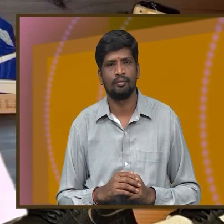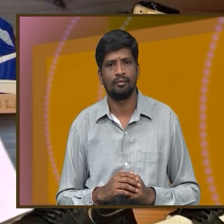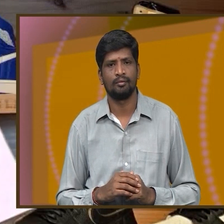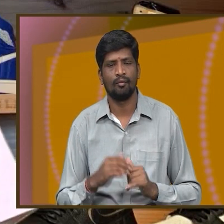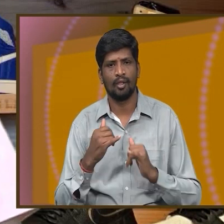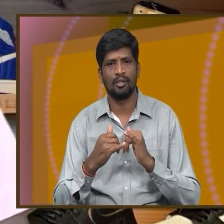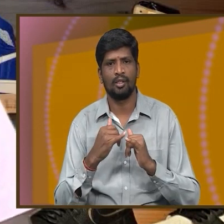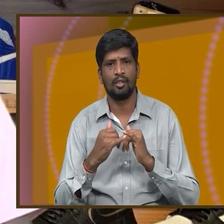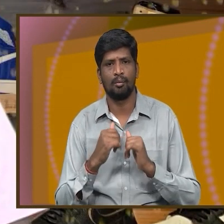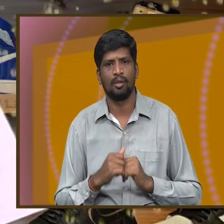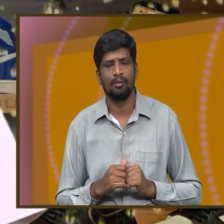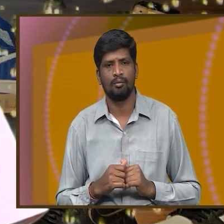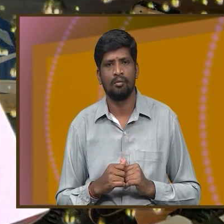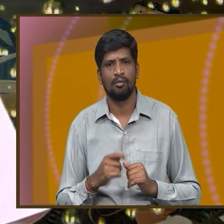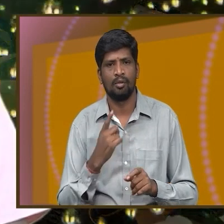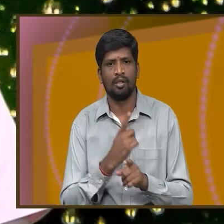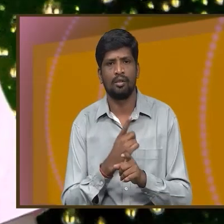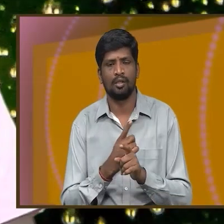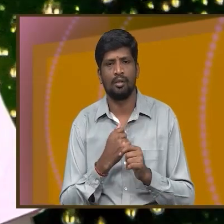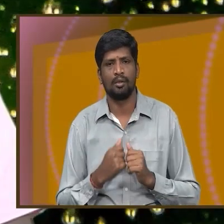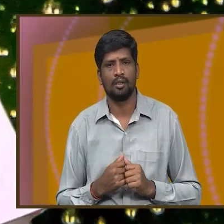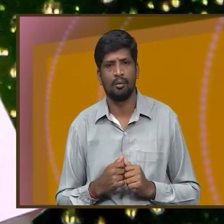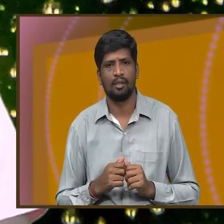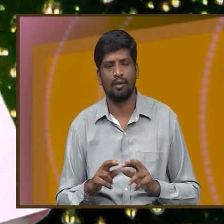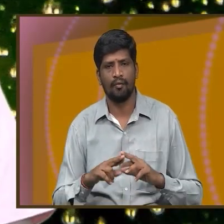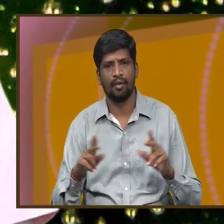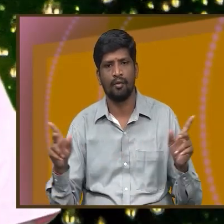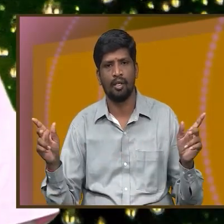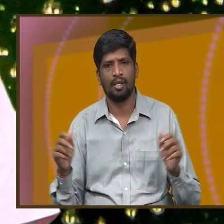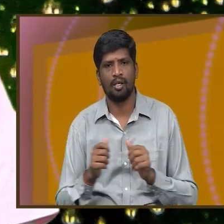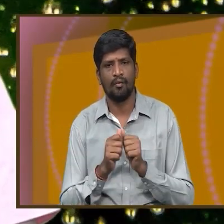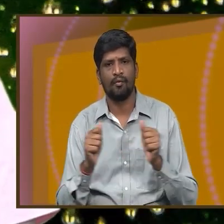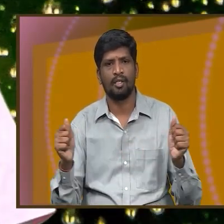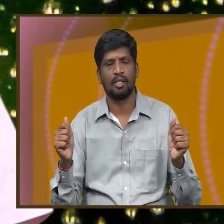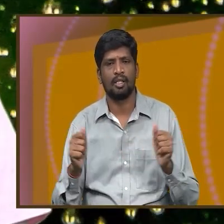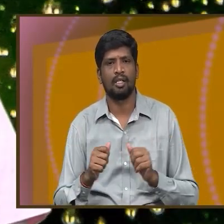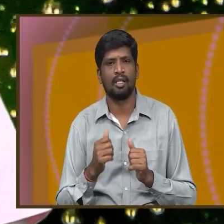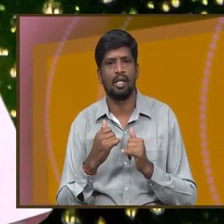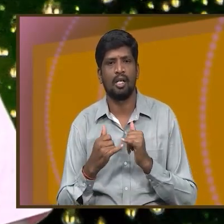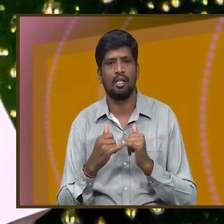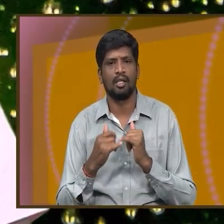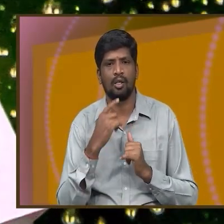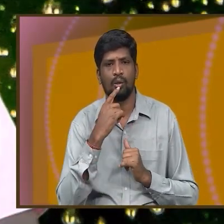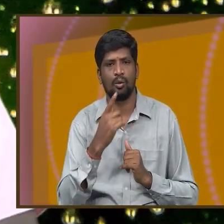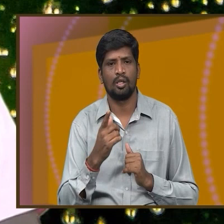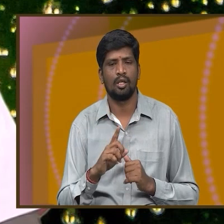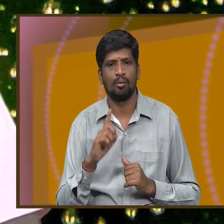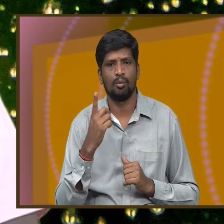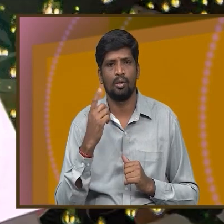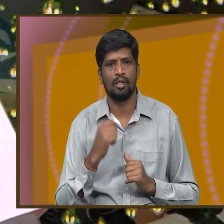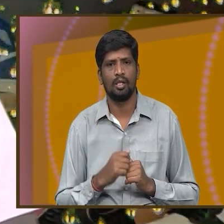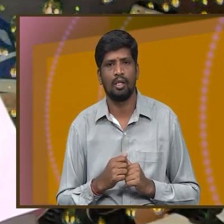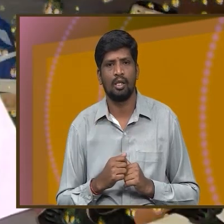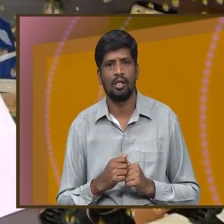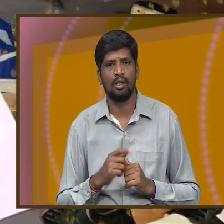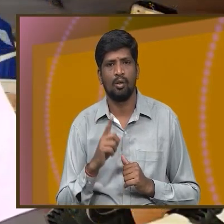இச்சிறுகதையின் மூலம் எஸ் ராமகிருஷ்ணன் அவர்கள் பல்வேறு விஷயங்களை இந்த கதையில் கூறியிருக்கிறார். முதலாவதாக